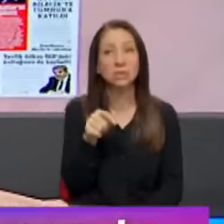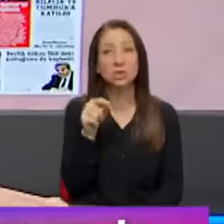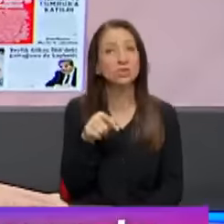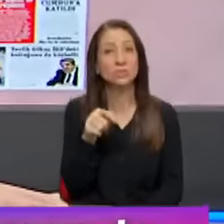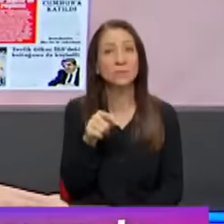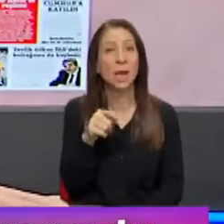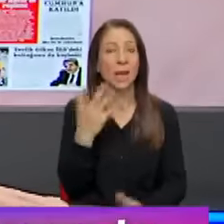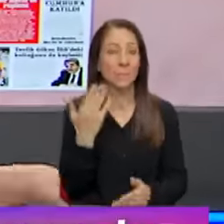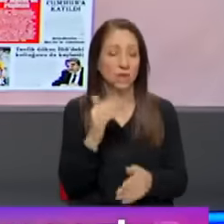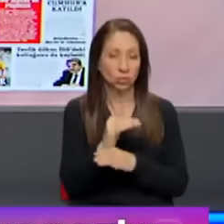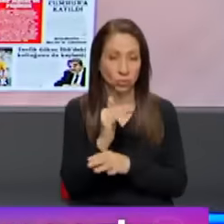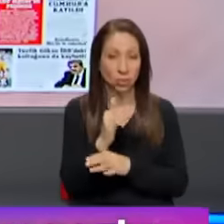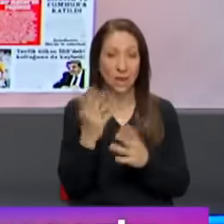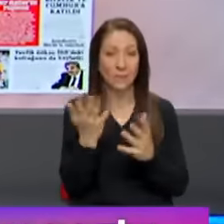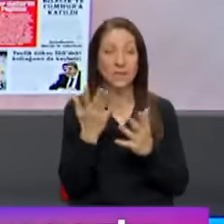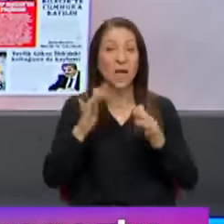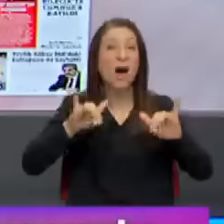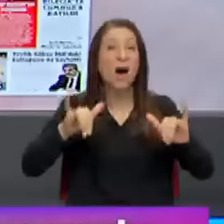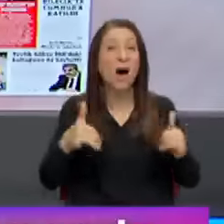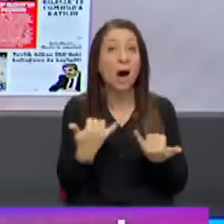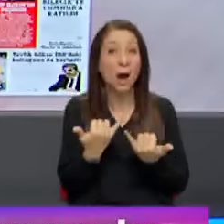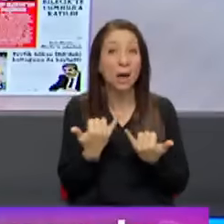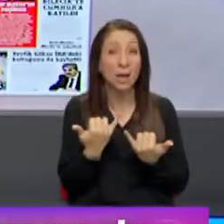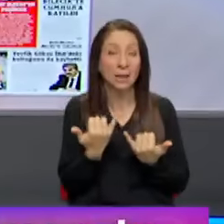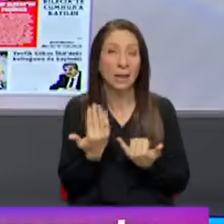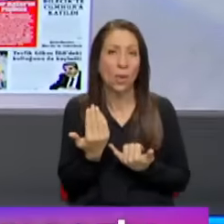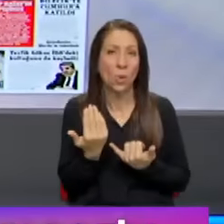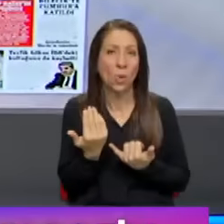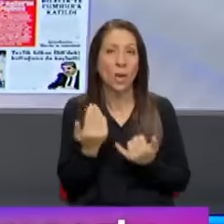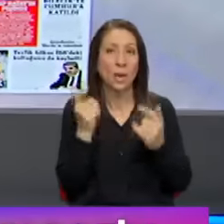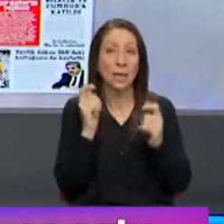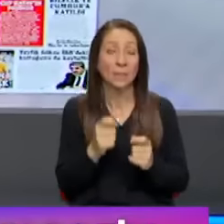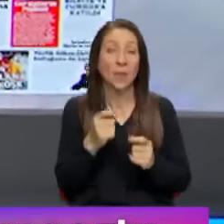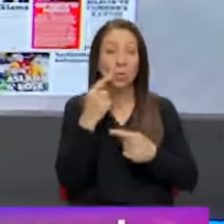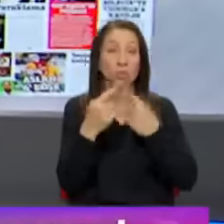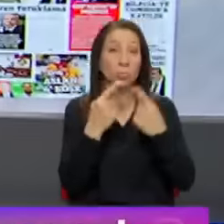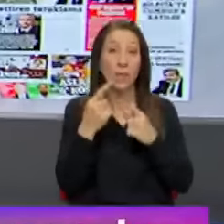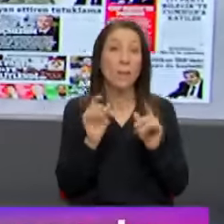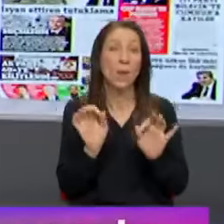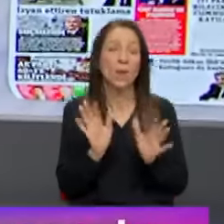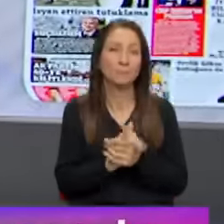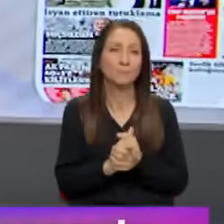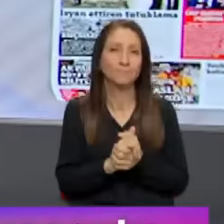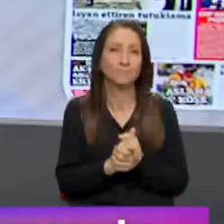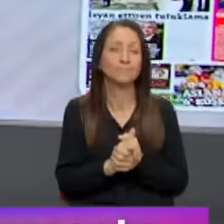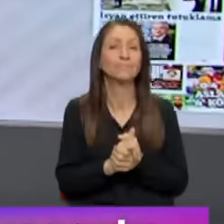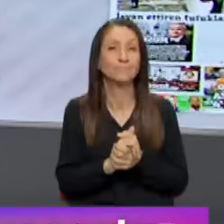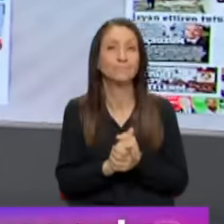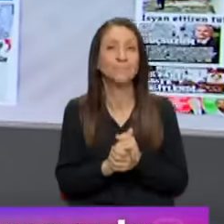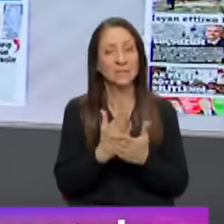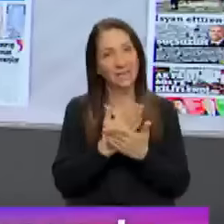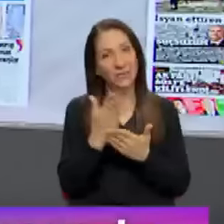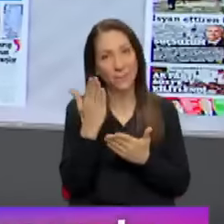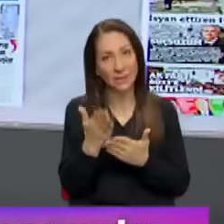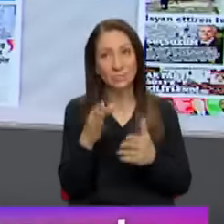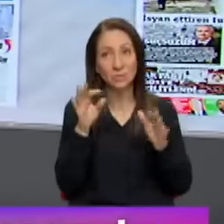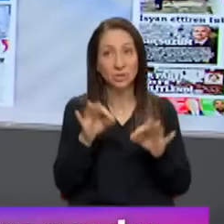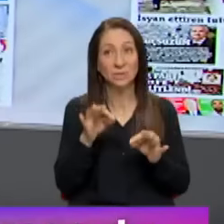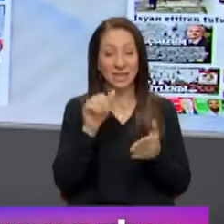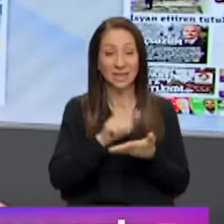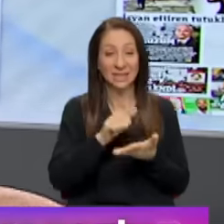Şimdi hem yaşıyoruz hem de daha fecisi kapıda. Yapılan yorumlar bu şekilde. Peki devam edelim.